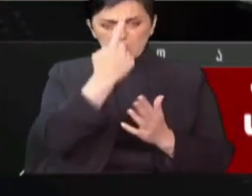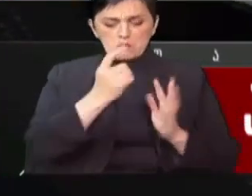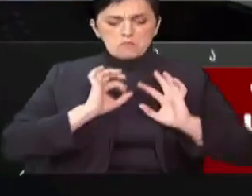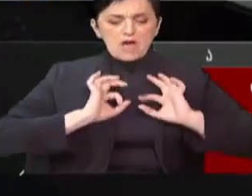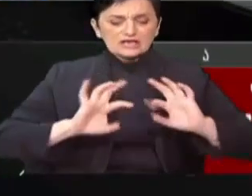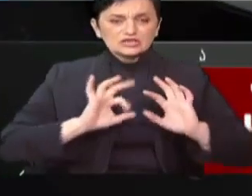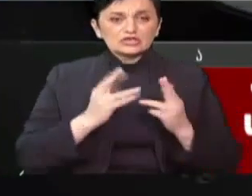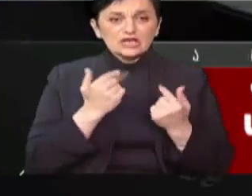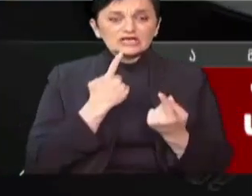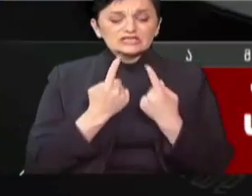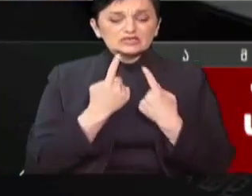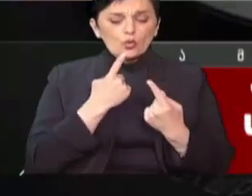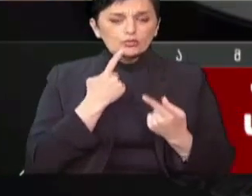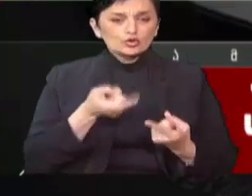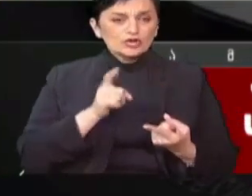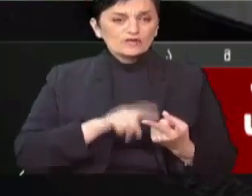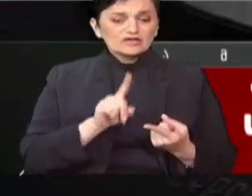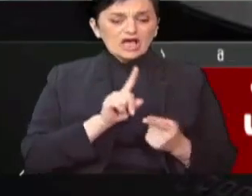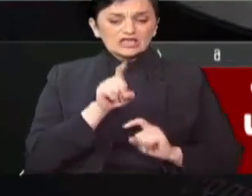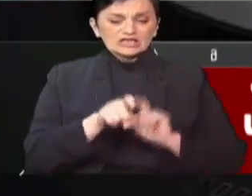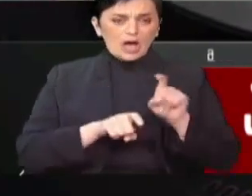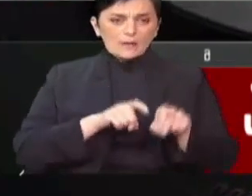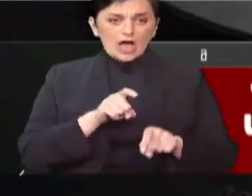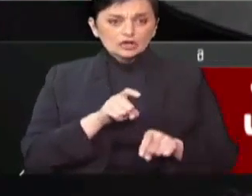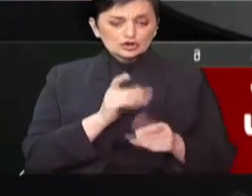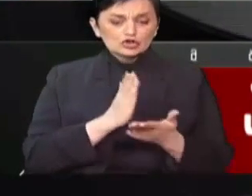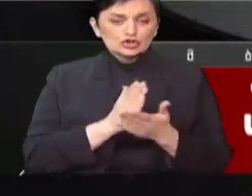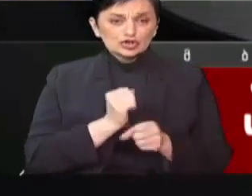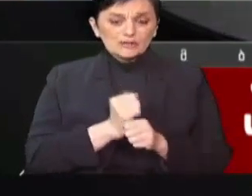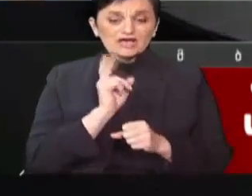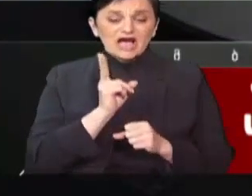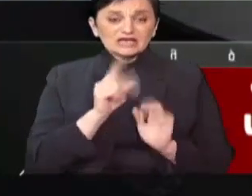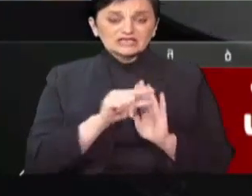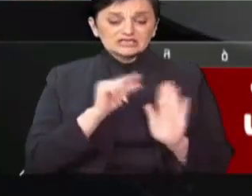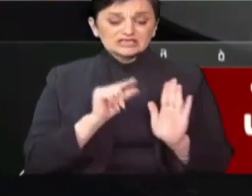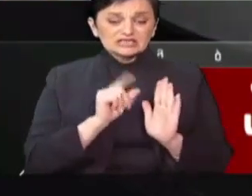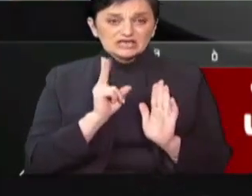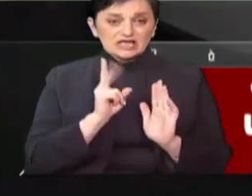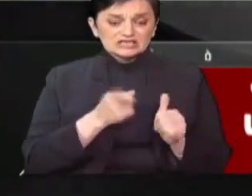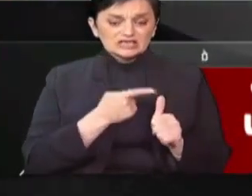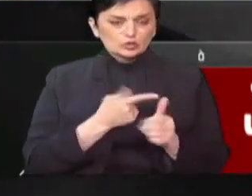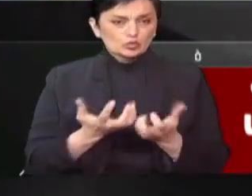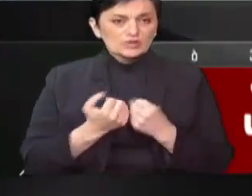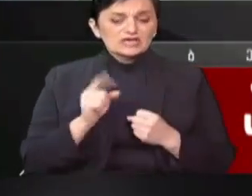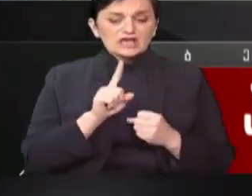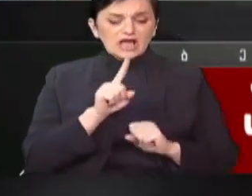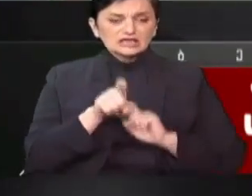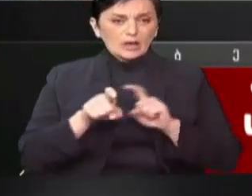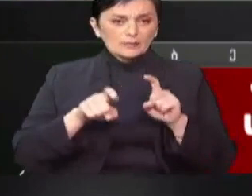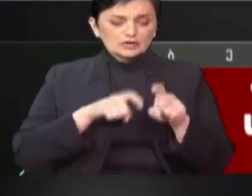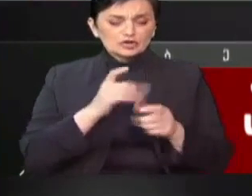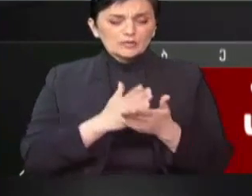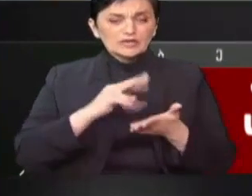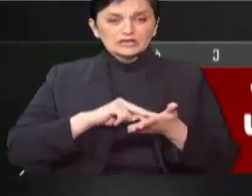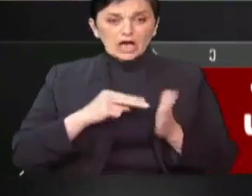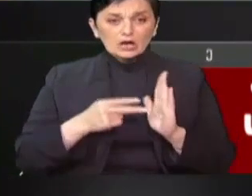ასევე ისაუბროს იმასთან დაკავშირებით, თუ რა ნაბიჯებს გაქვს სწორედ ამ კანდიდატის სტატუსის მისაღებად და ასევე რა ნაბიჯები არის დაგეგმილი,